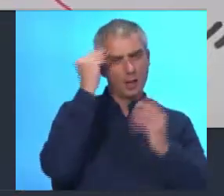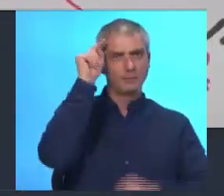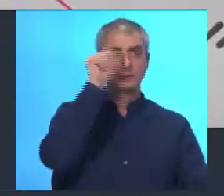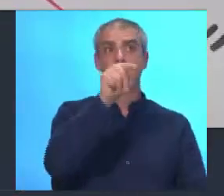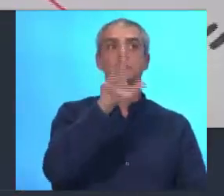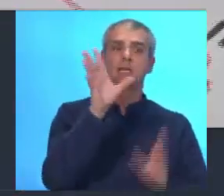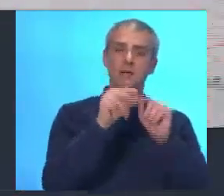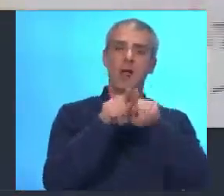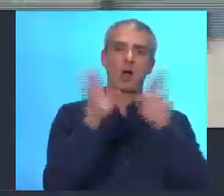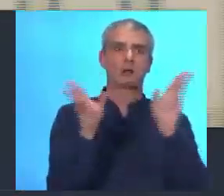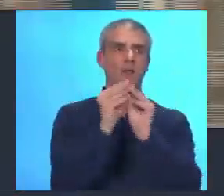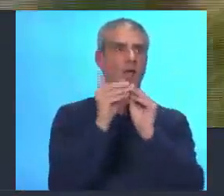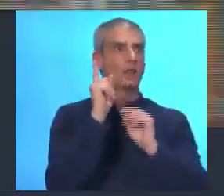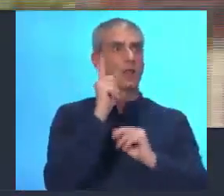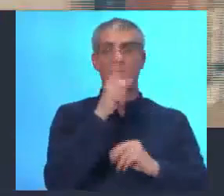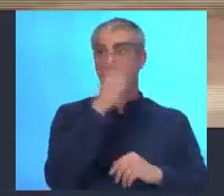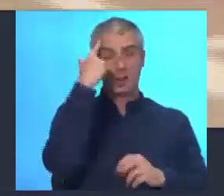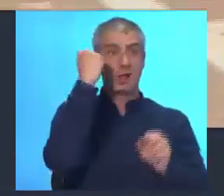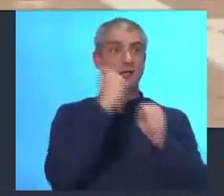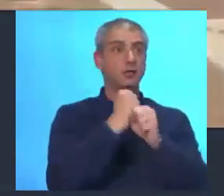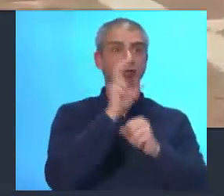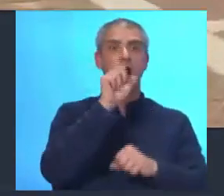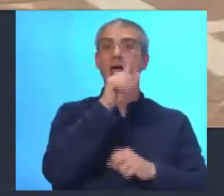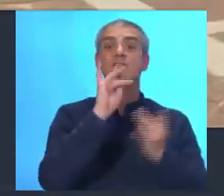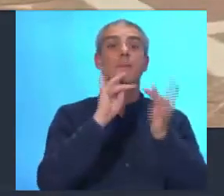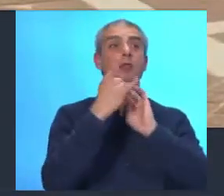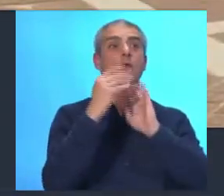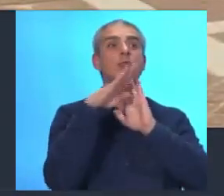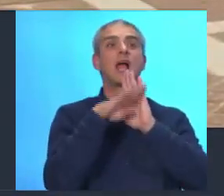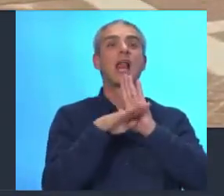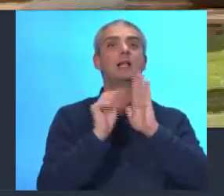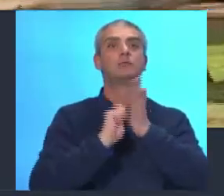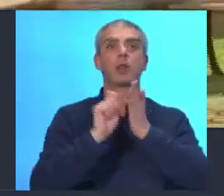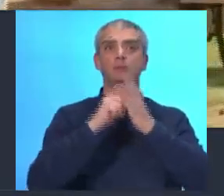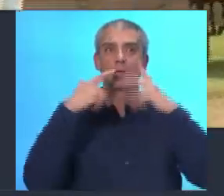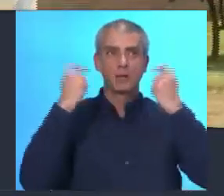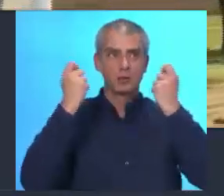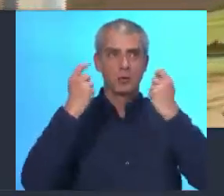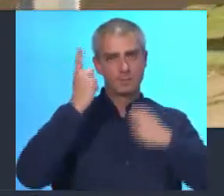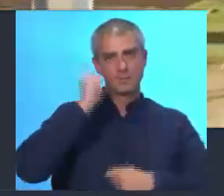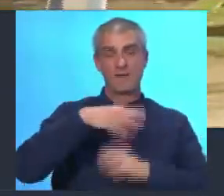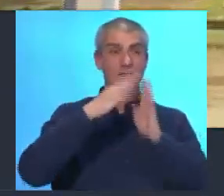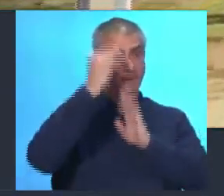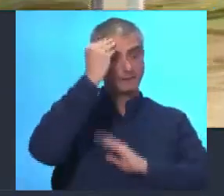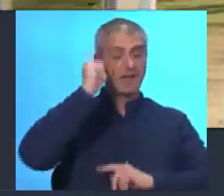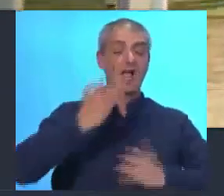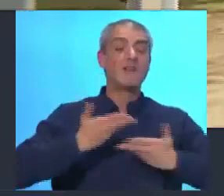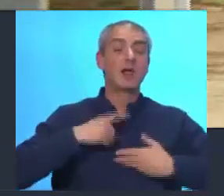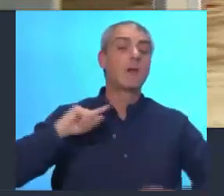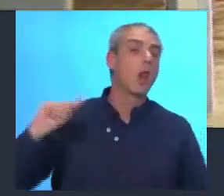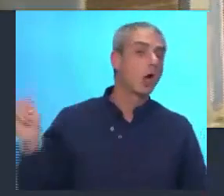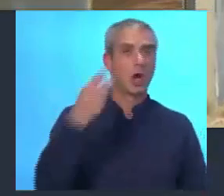אחותו. אבל למרות התעקשותו של אלי ובניגוד לכל כללי משרד החינוך, המחייבים את בית הספר לקבל כל